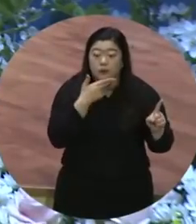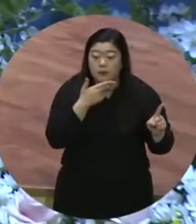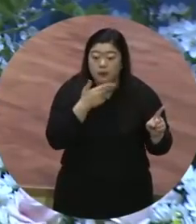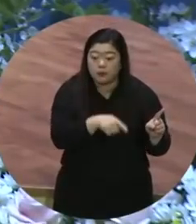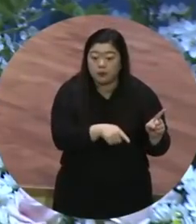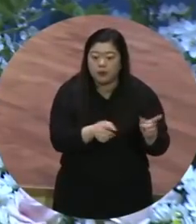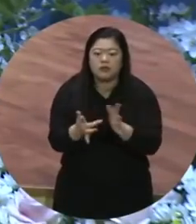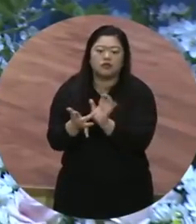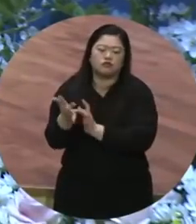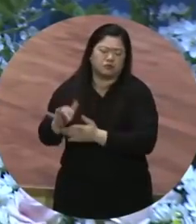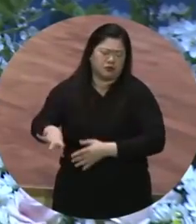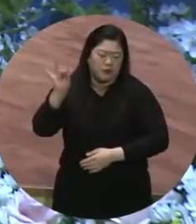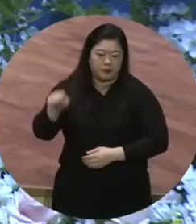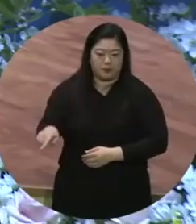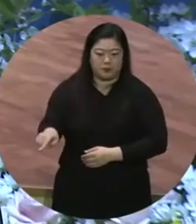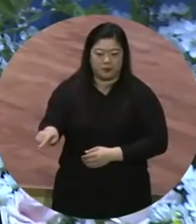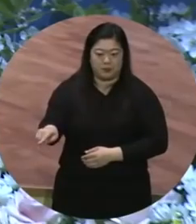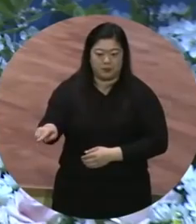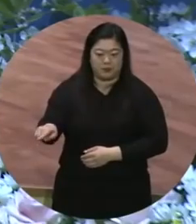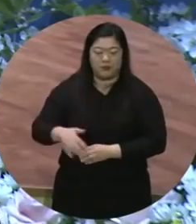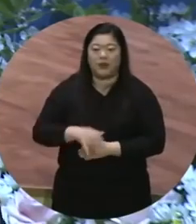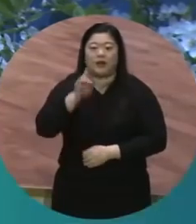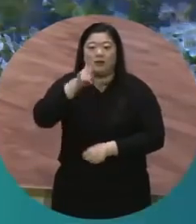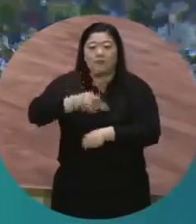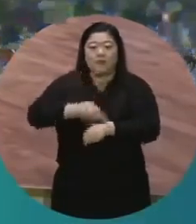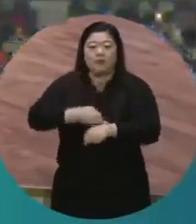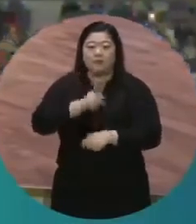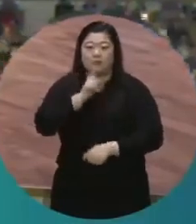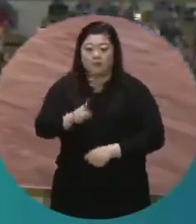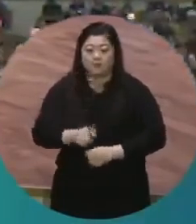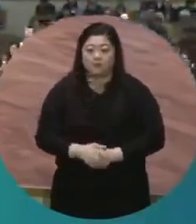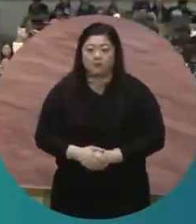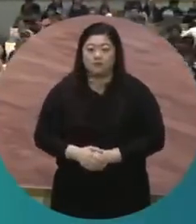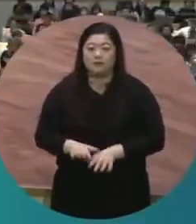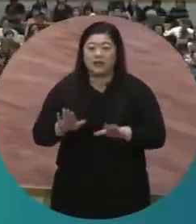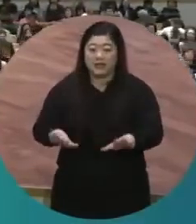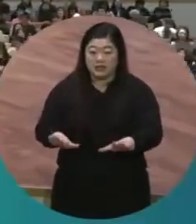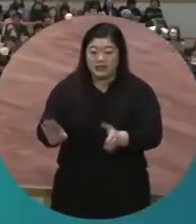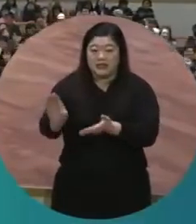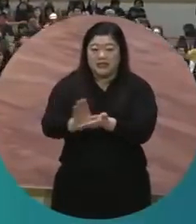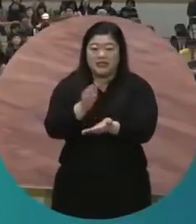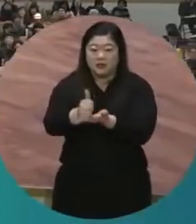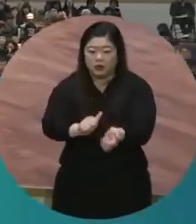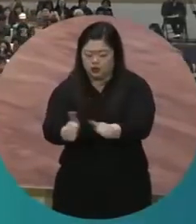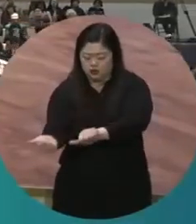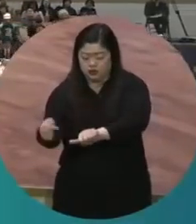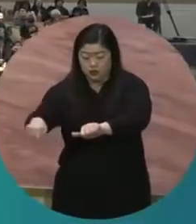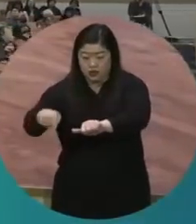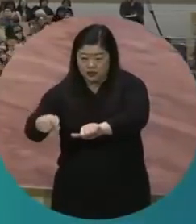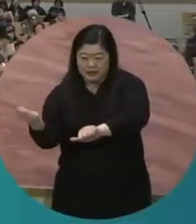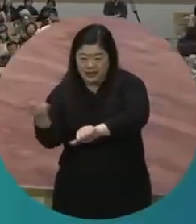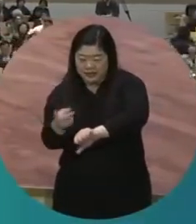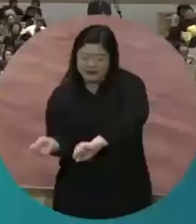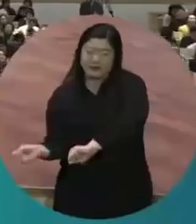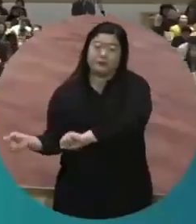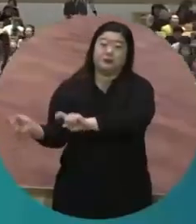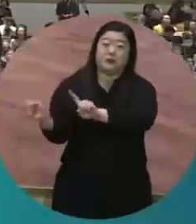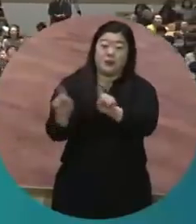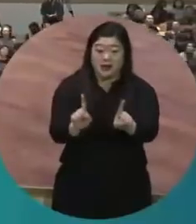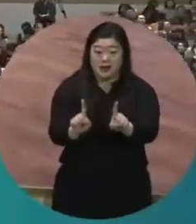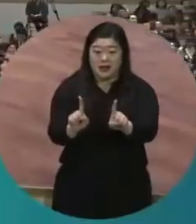고린도전서 15장 20절에 바울이 이렇게 선포합니다. 그러나 이제 그리스도께서 죽은 자 가운데서 다시